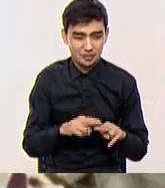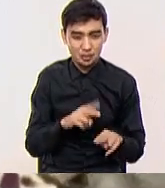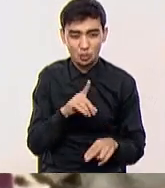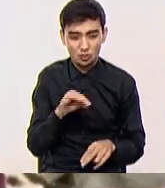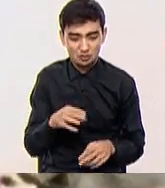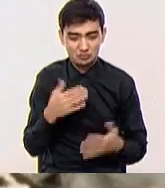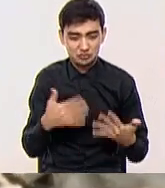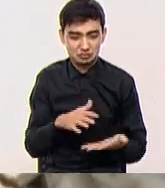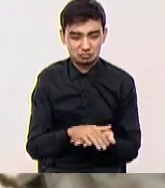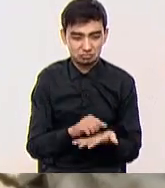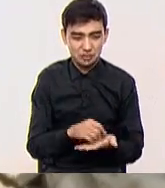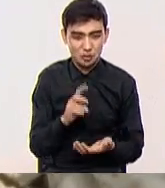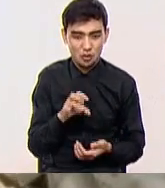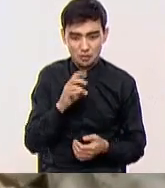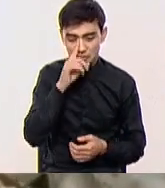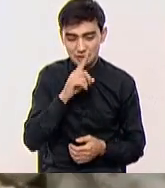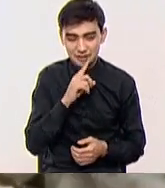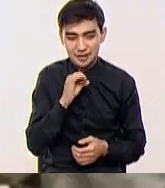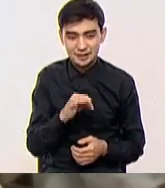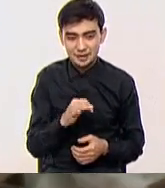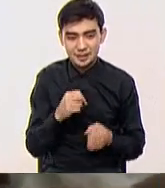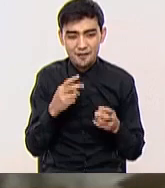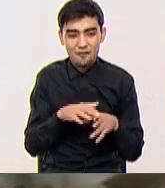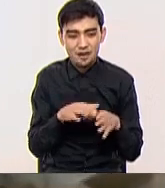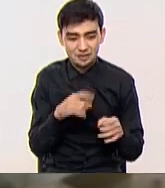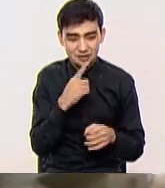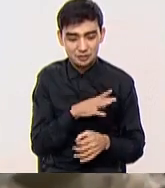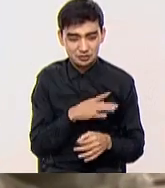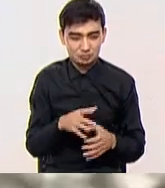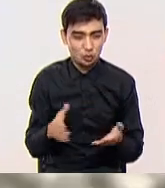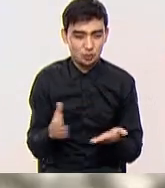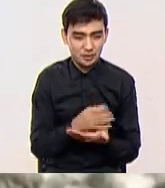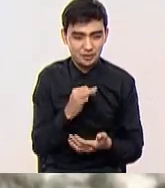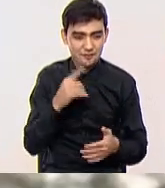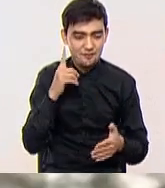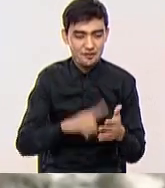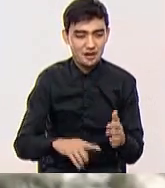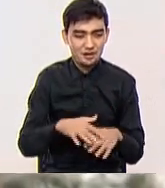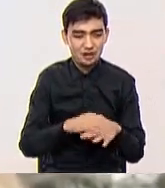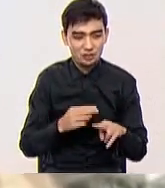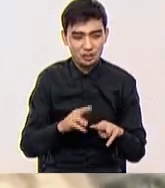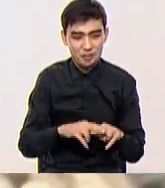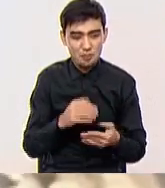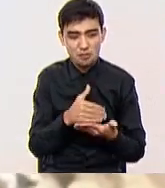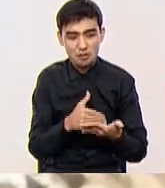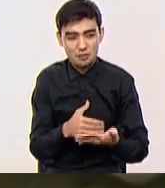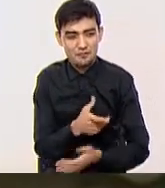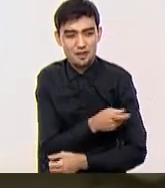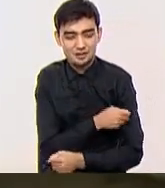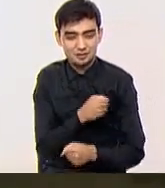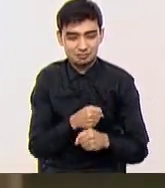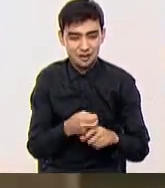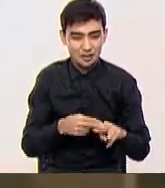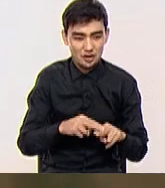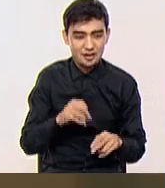пришли в негодность в ноябре. Как полагают власти, утилизация позволит вернуть доверие граждан к программе вакцинации.